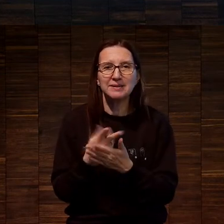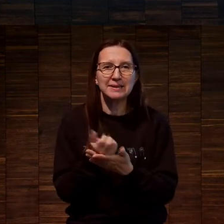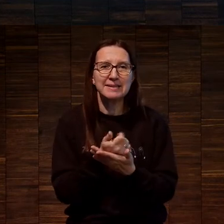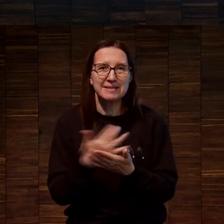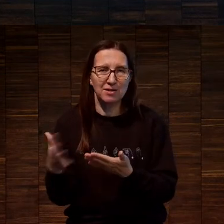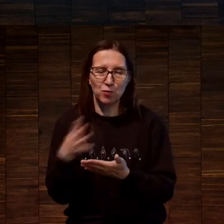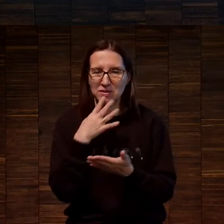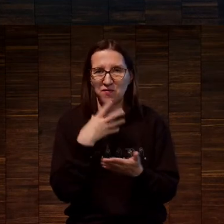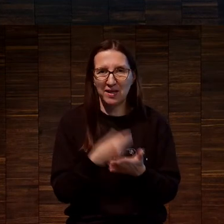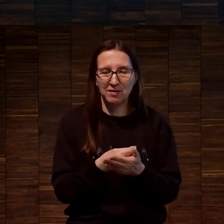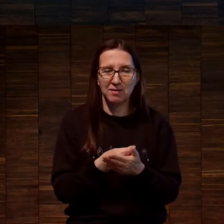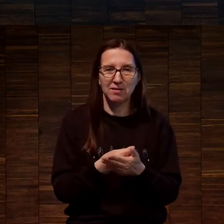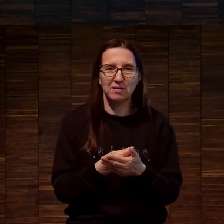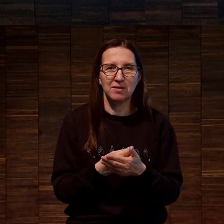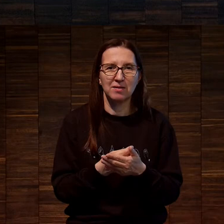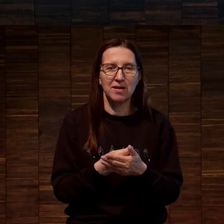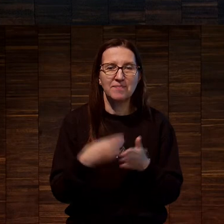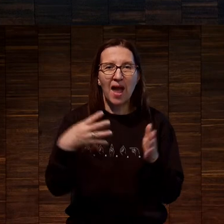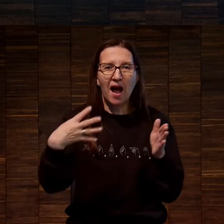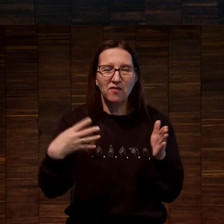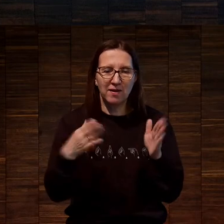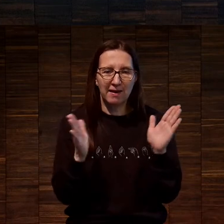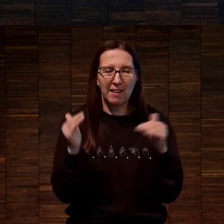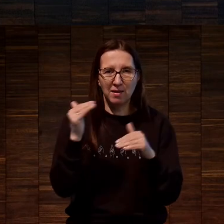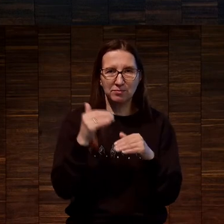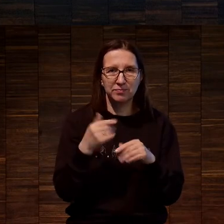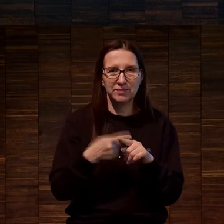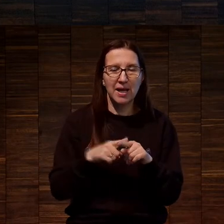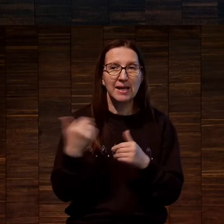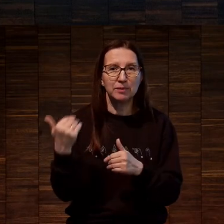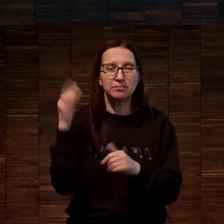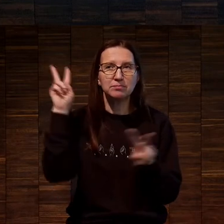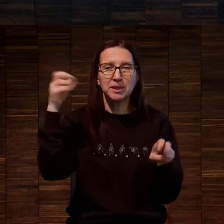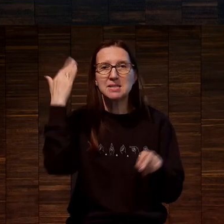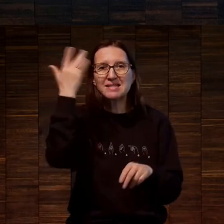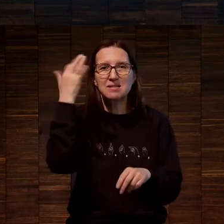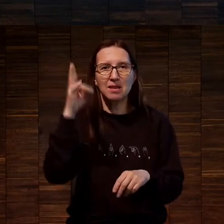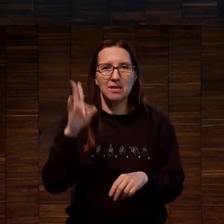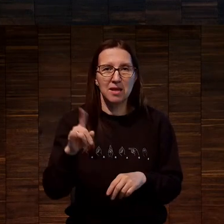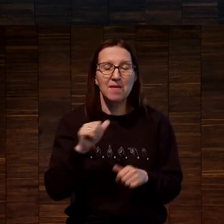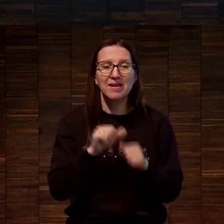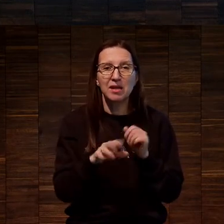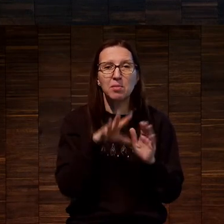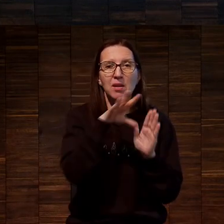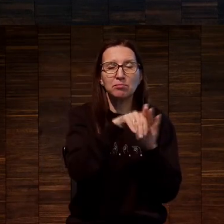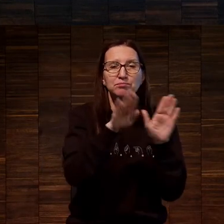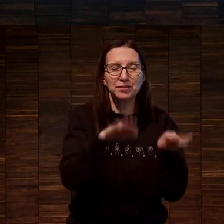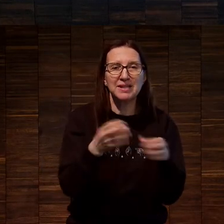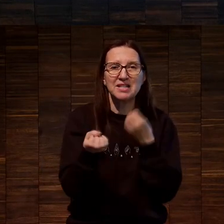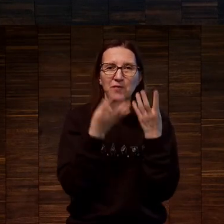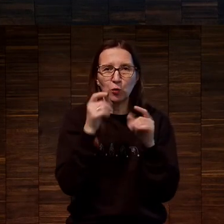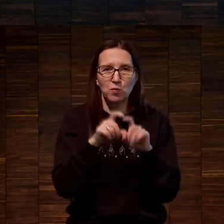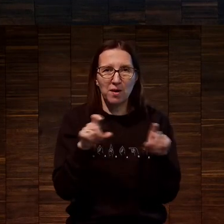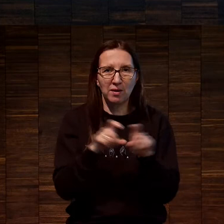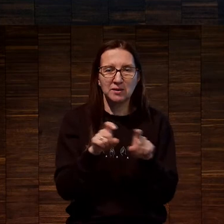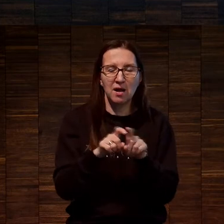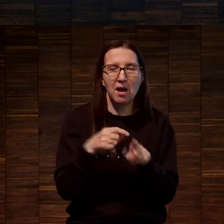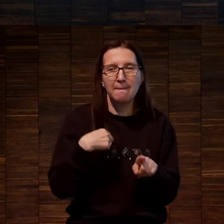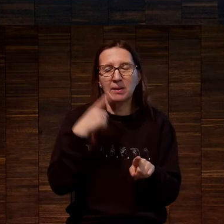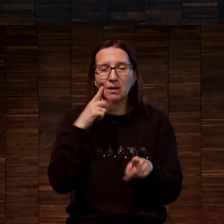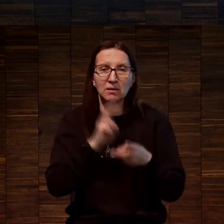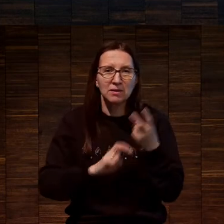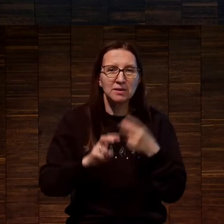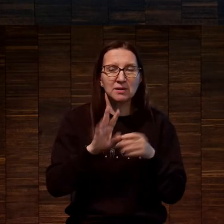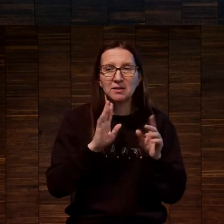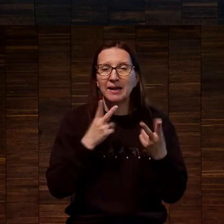серию своих акварельных работ, своих снов именно в цветочном магазине. И у нас был целый квест, как бы